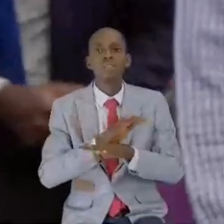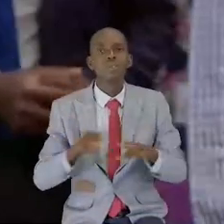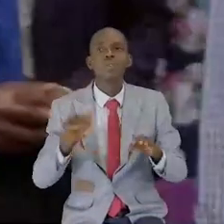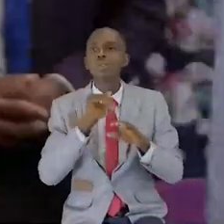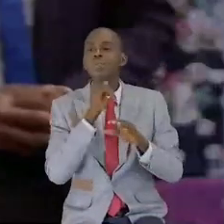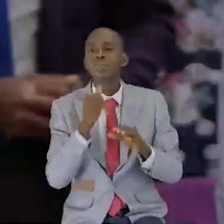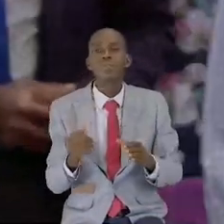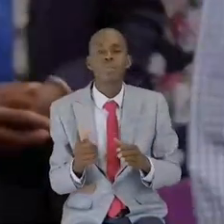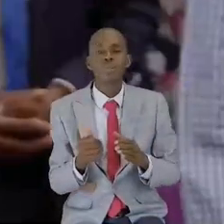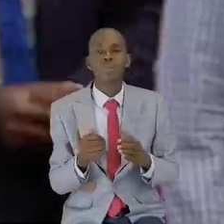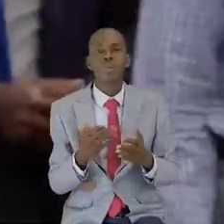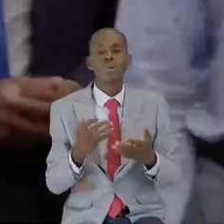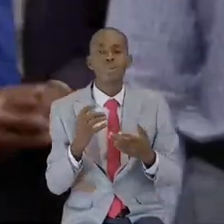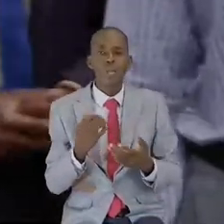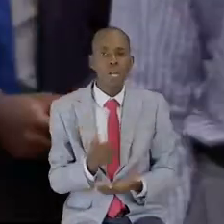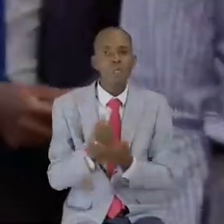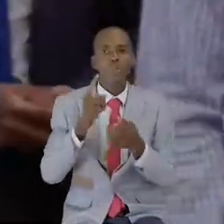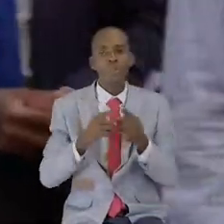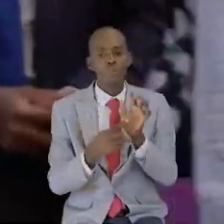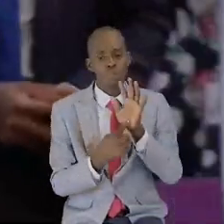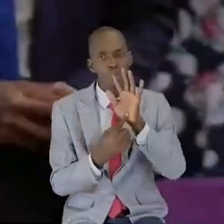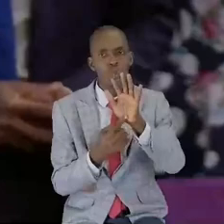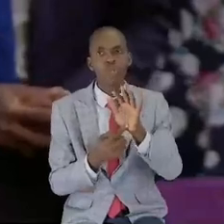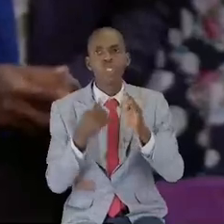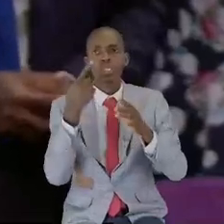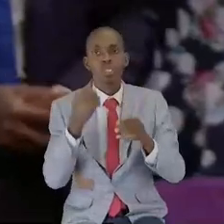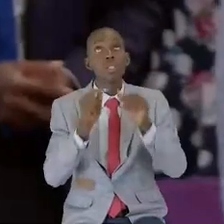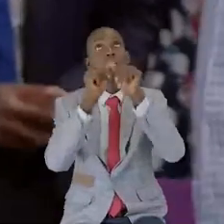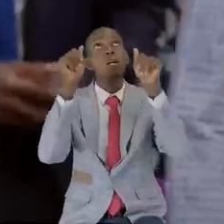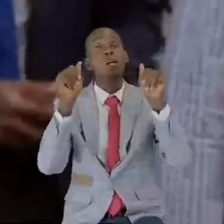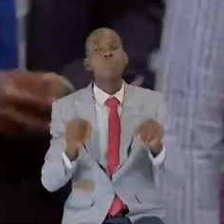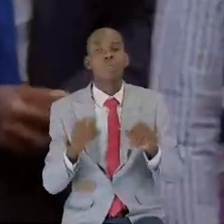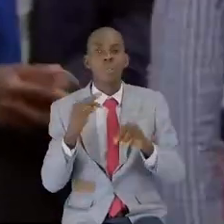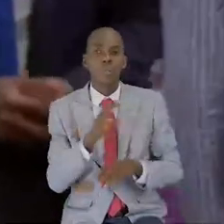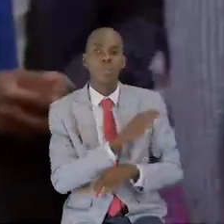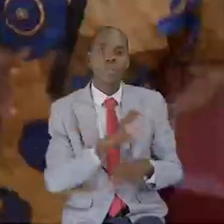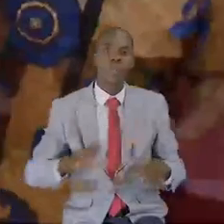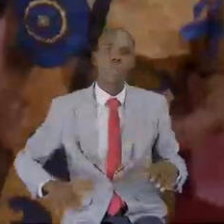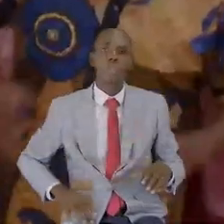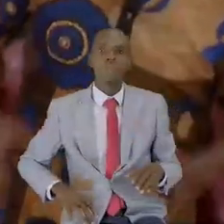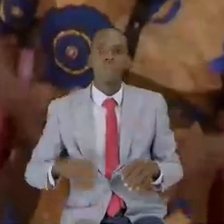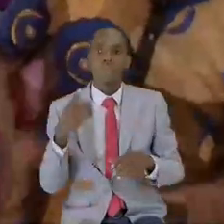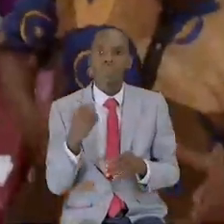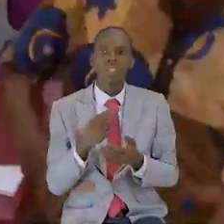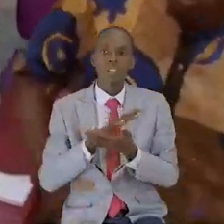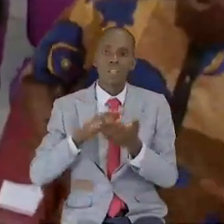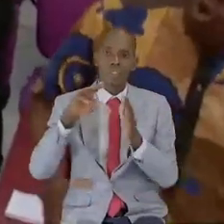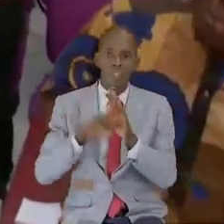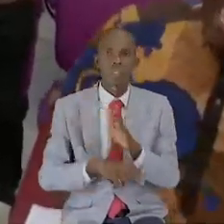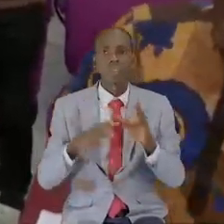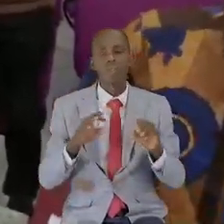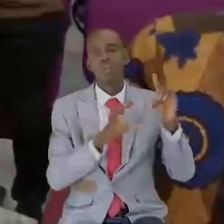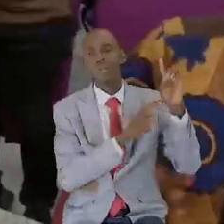qui ne te permettent pas de refléter l'image de Christ, la justice de